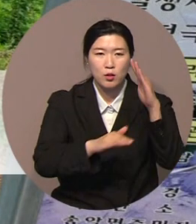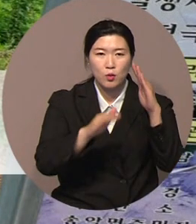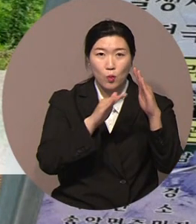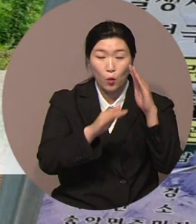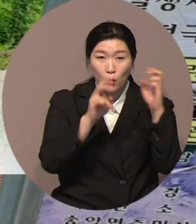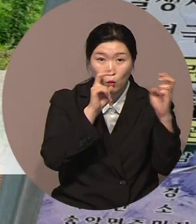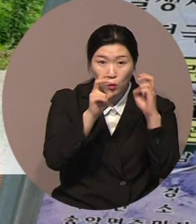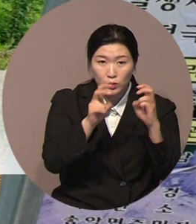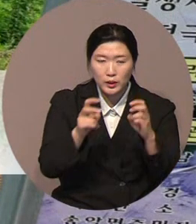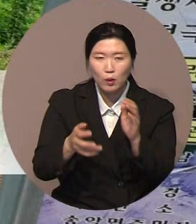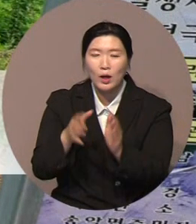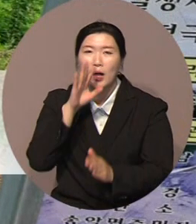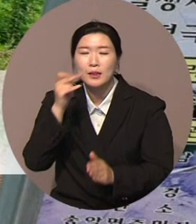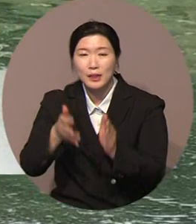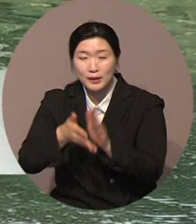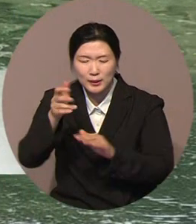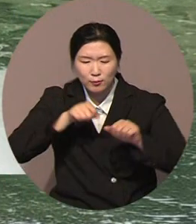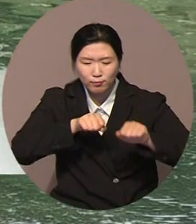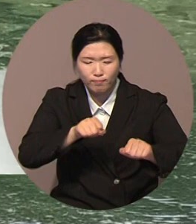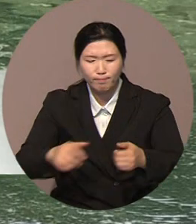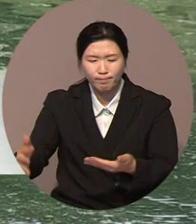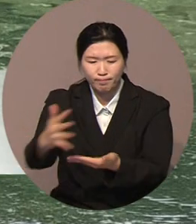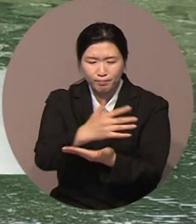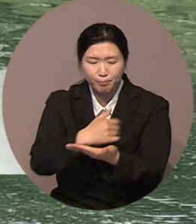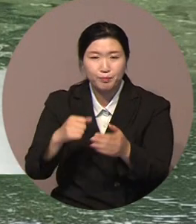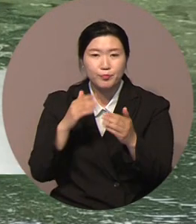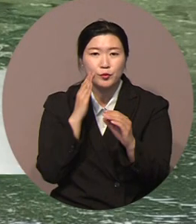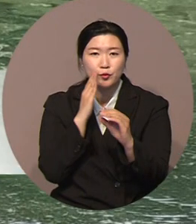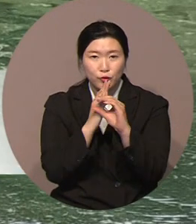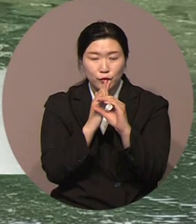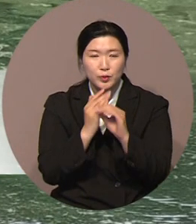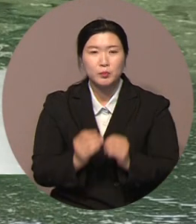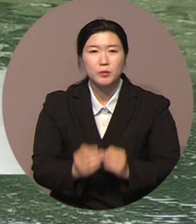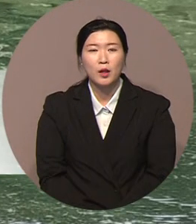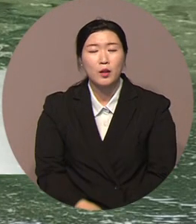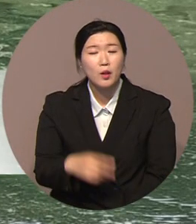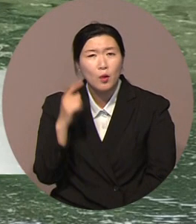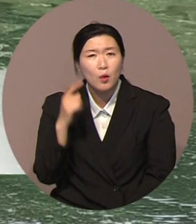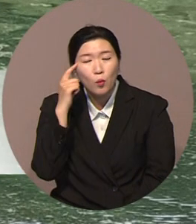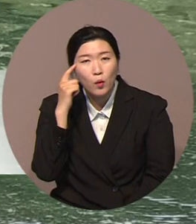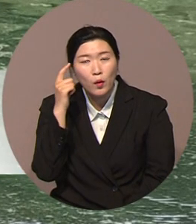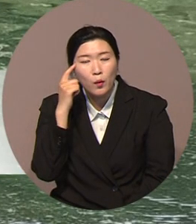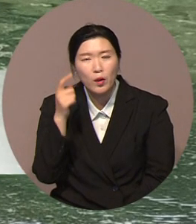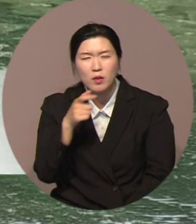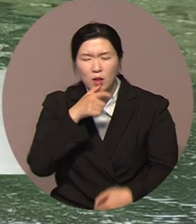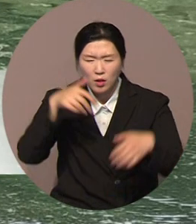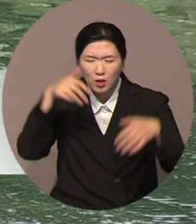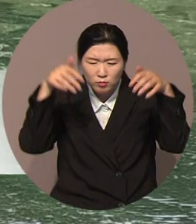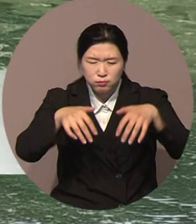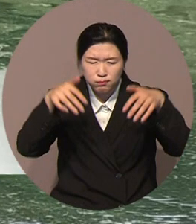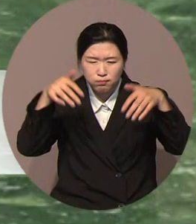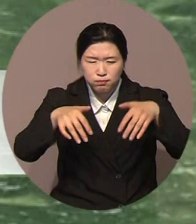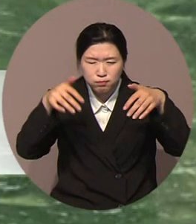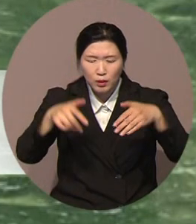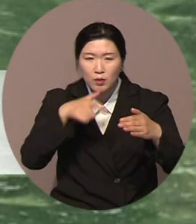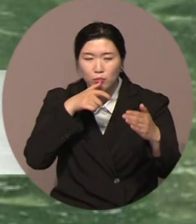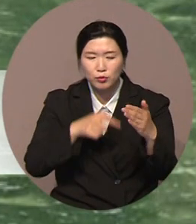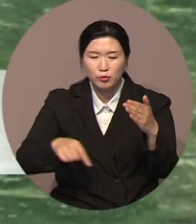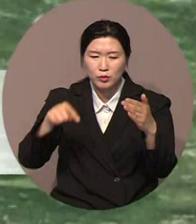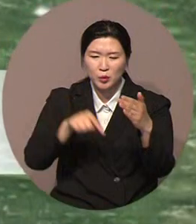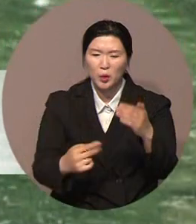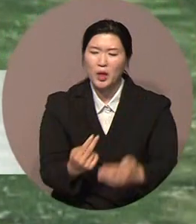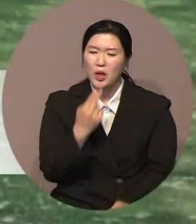수거작업을 진행하는 한편 경위조사에 나섰습니다 농어촌공사 아산지사 측은 최근 내린